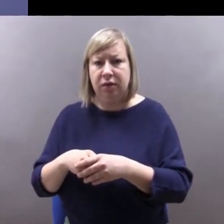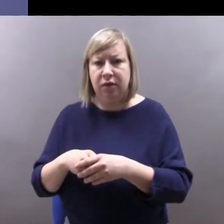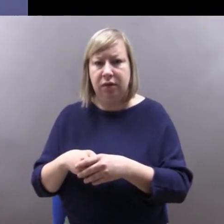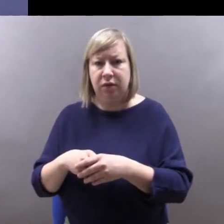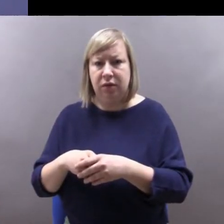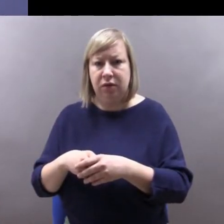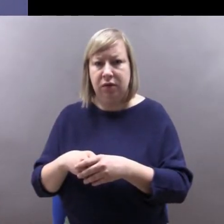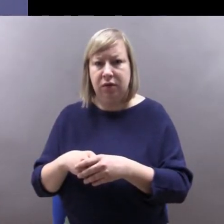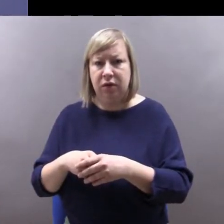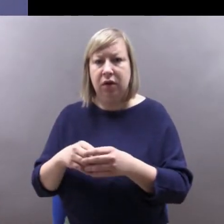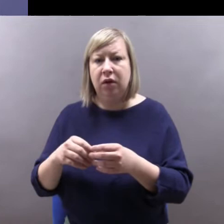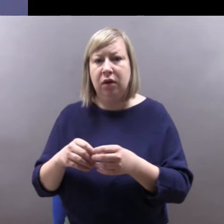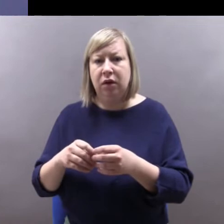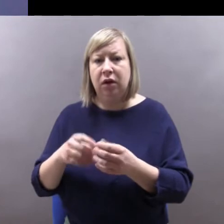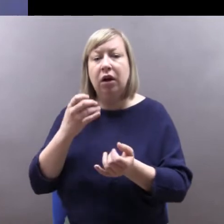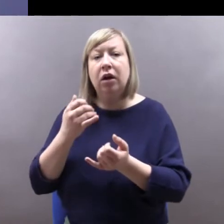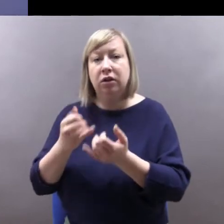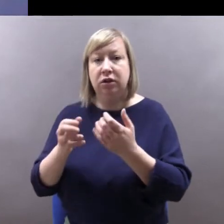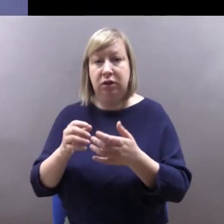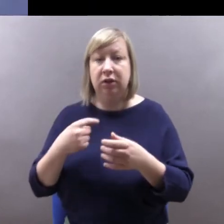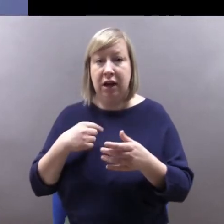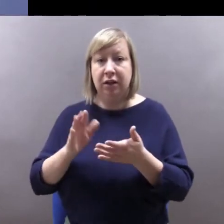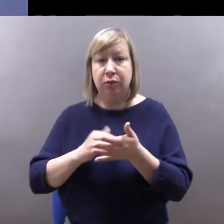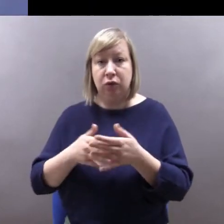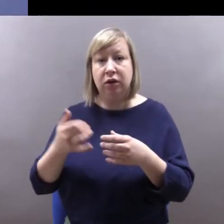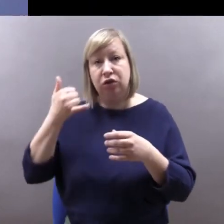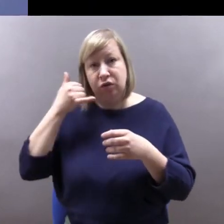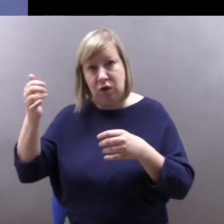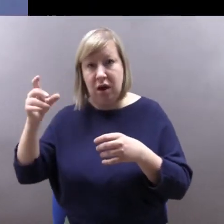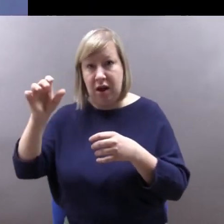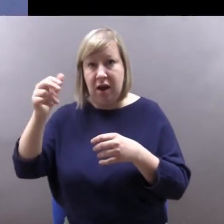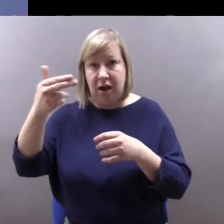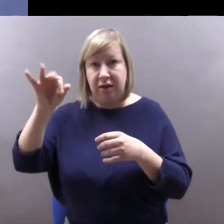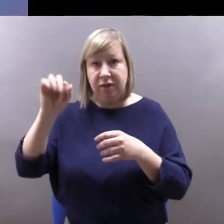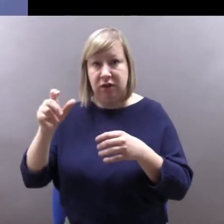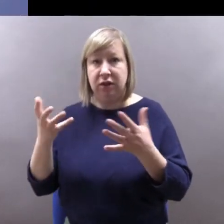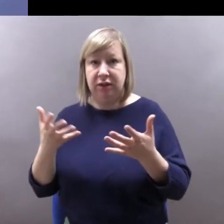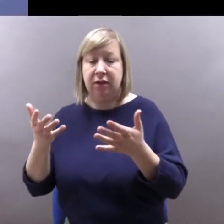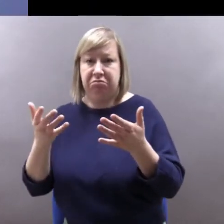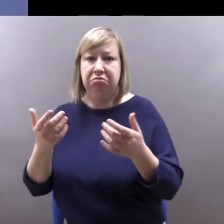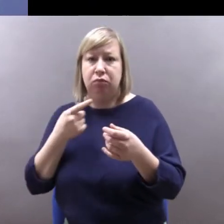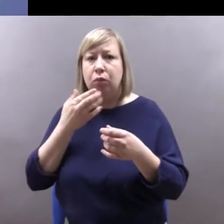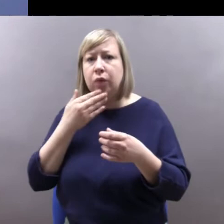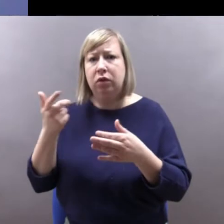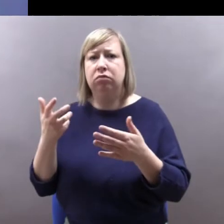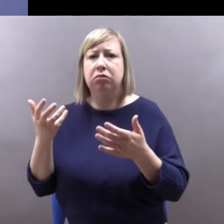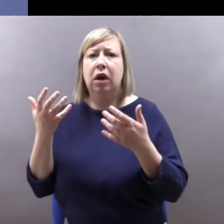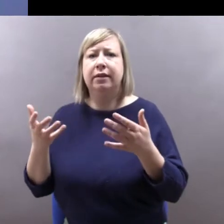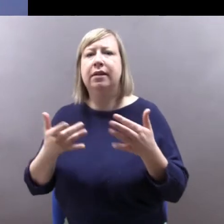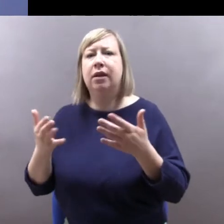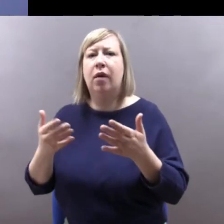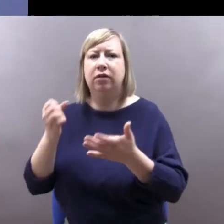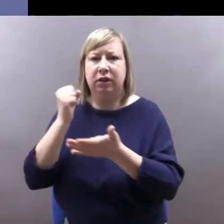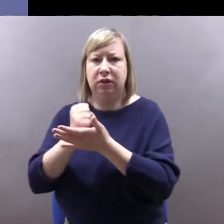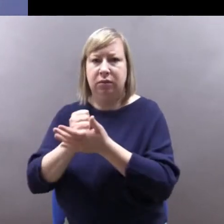Funduszu Zdrowia, to pani jest łatwiej zejść na dół, niż na przykład, żebym ja mógł sobie wjechać do tego urzędu i sam